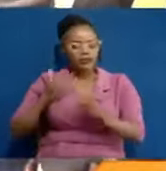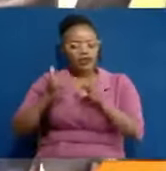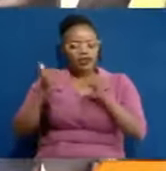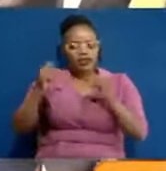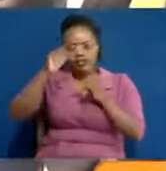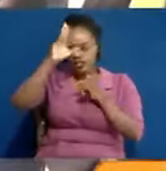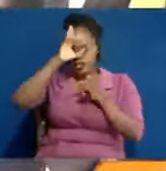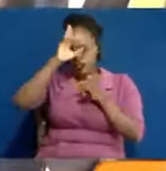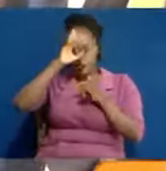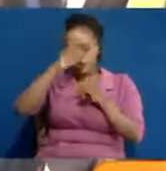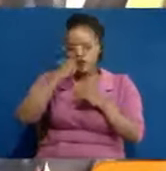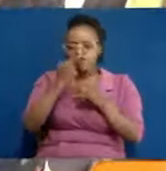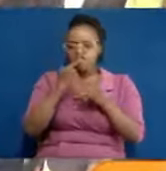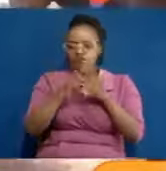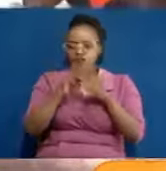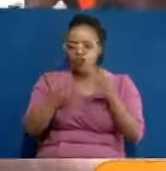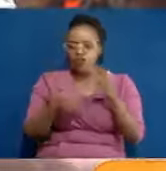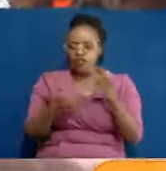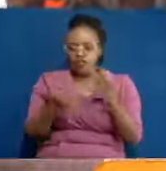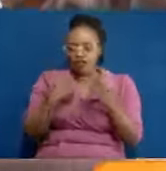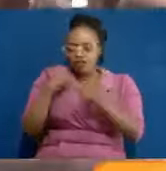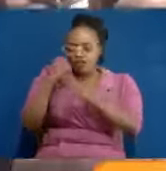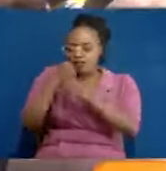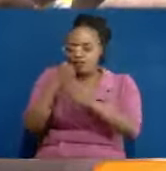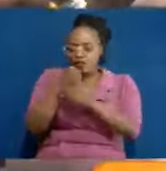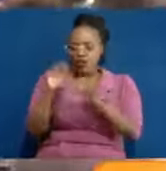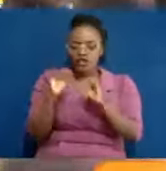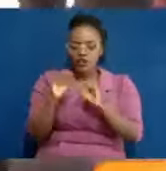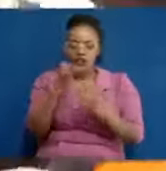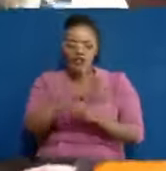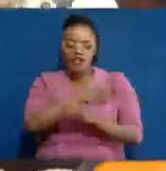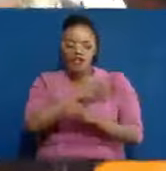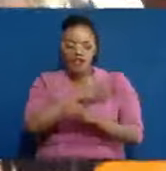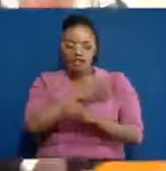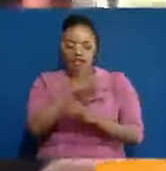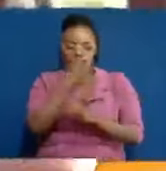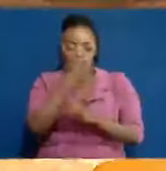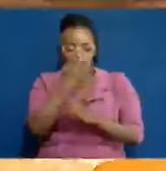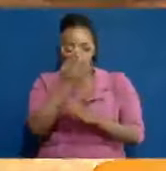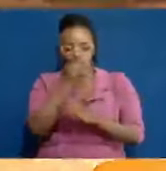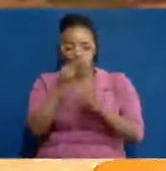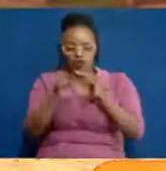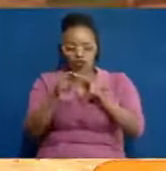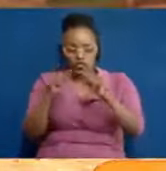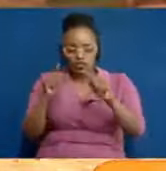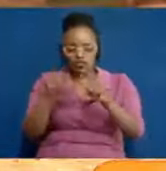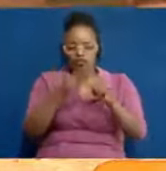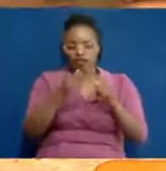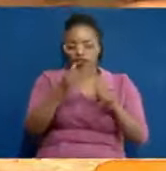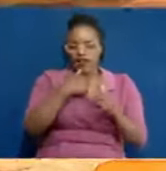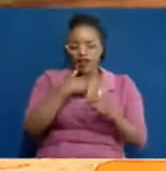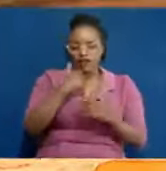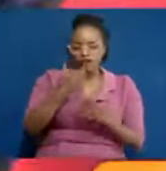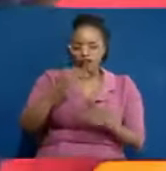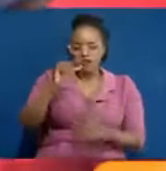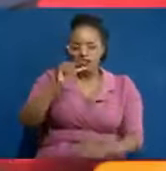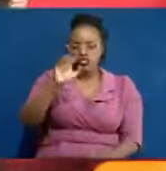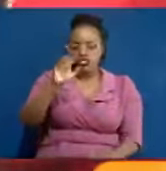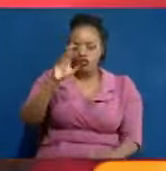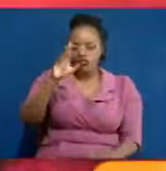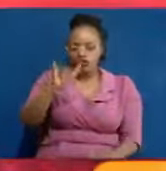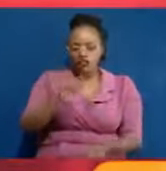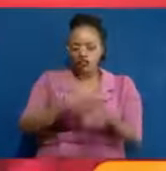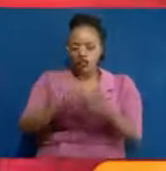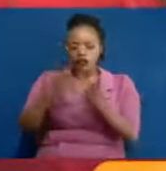wa usalama wanaosema wamezembea kazini. Washukiwa hao ambao mmoja wao aliuawa walimvamia Geoffrey Magari alipokuwa